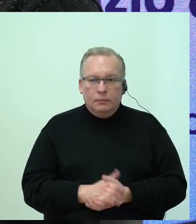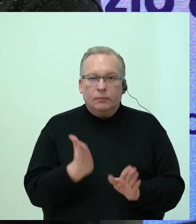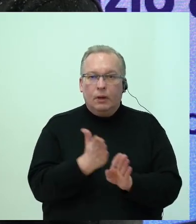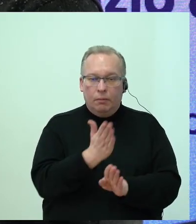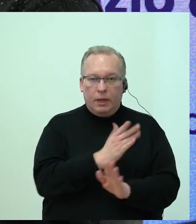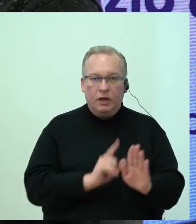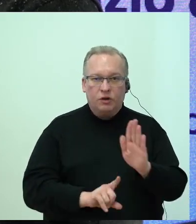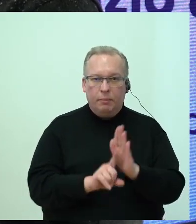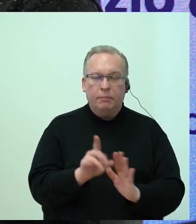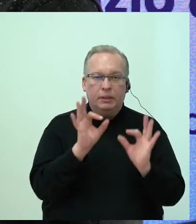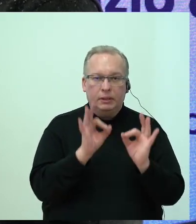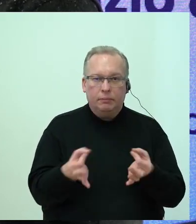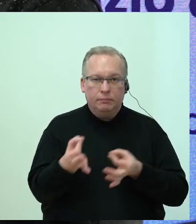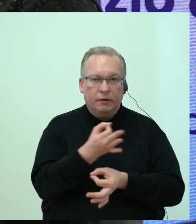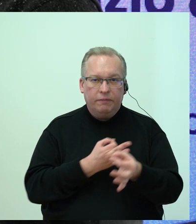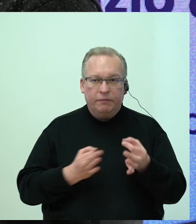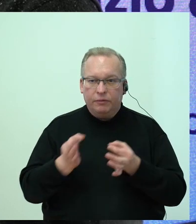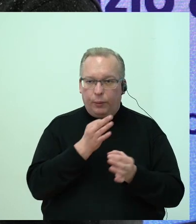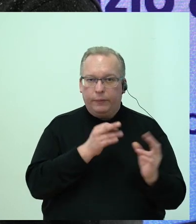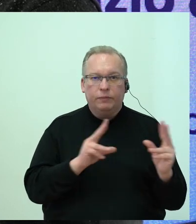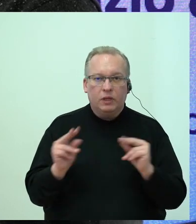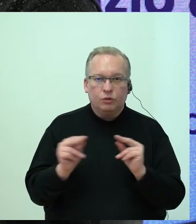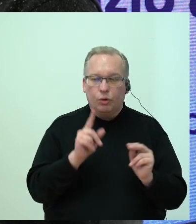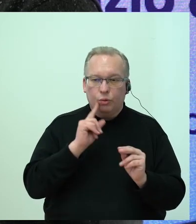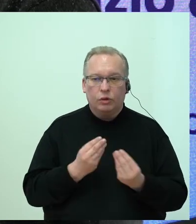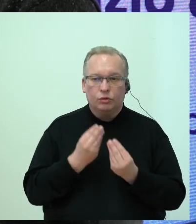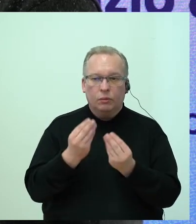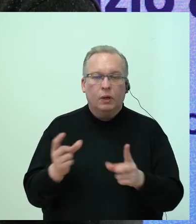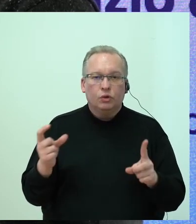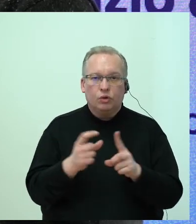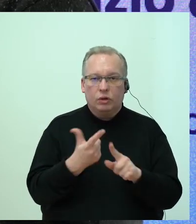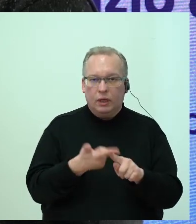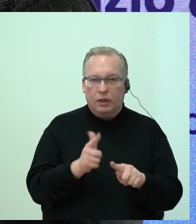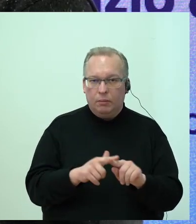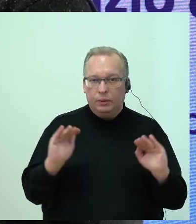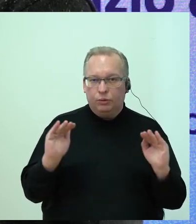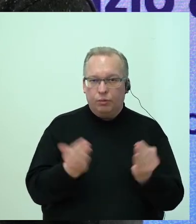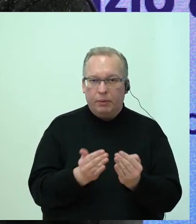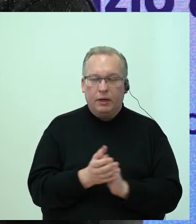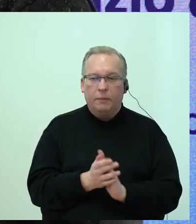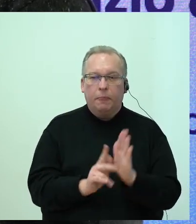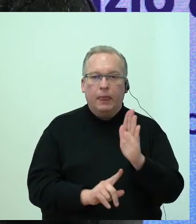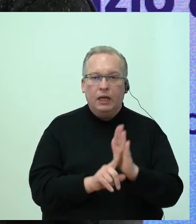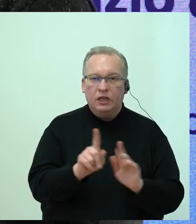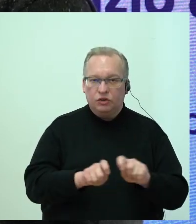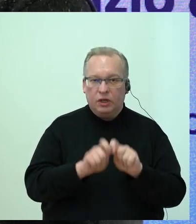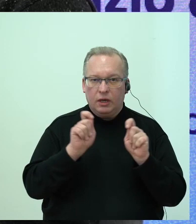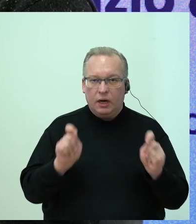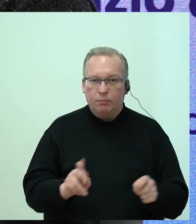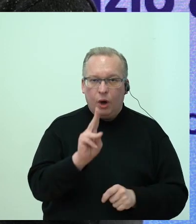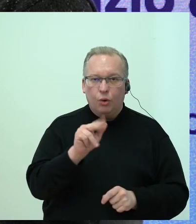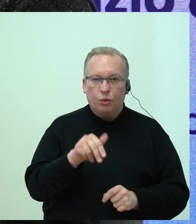Prieš pradedant tikrasias diskusijas, norėčiau suteikti žodį labai trumpai įžangai